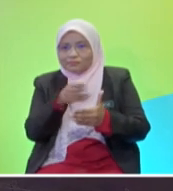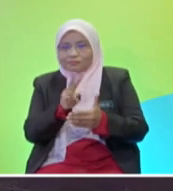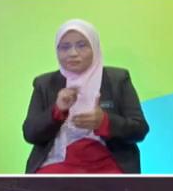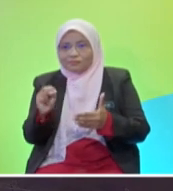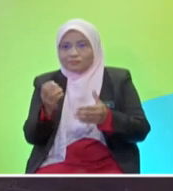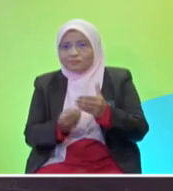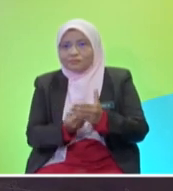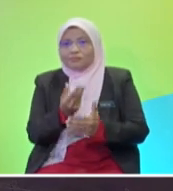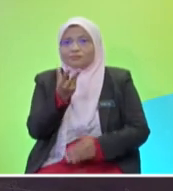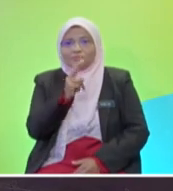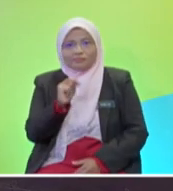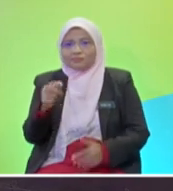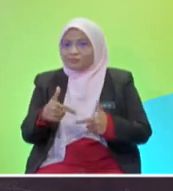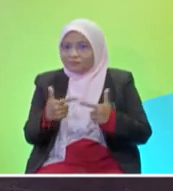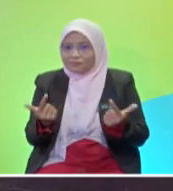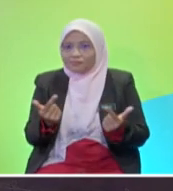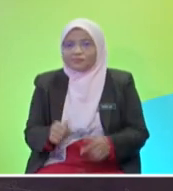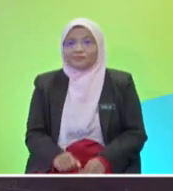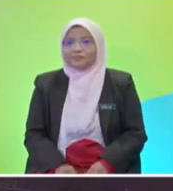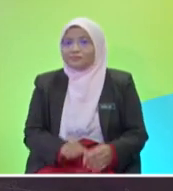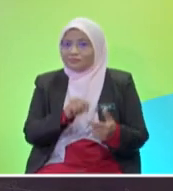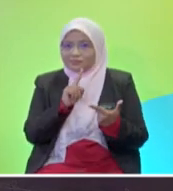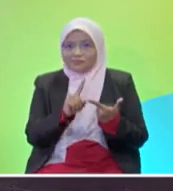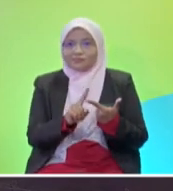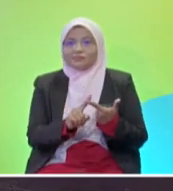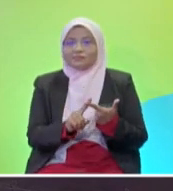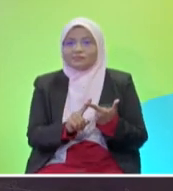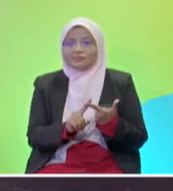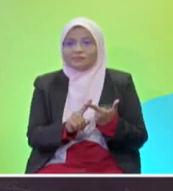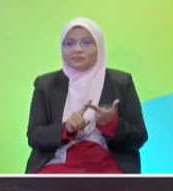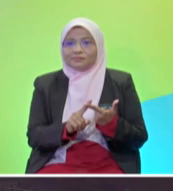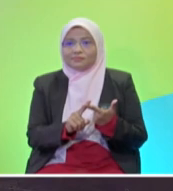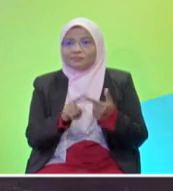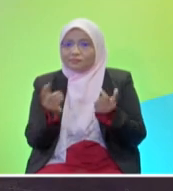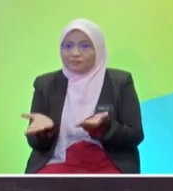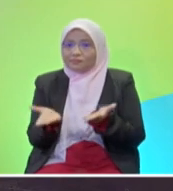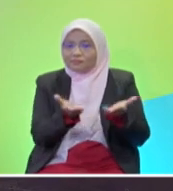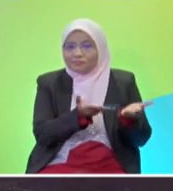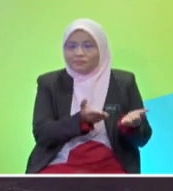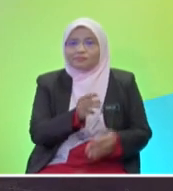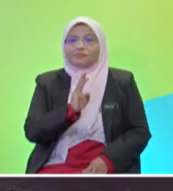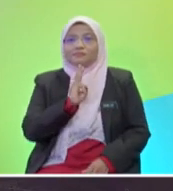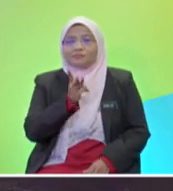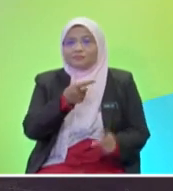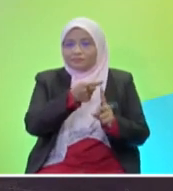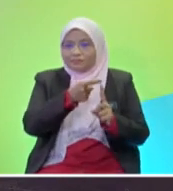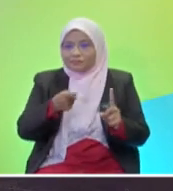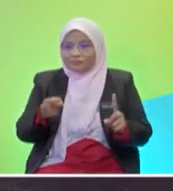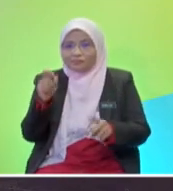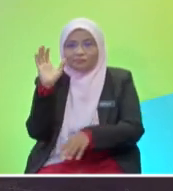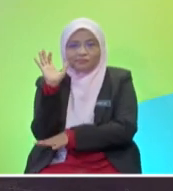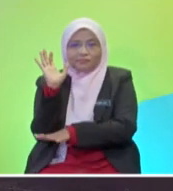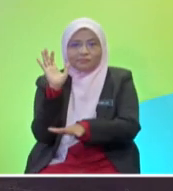yang lain. Okey, yang kedua tadi? Ini yang kedua ialah dia angkat air dari akar ke bahagian-bahagian lain. Jadi